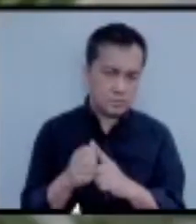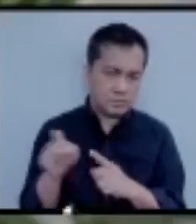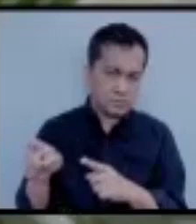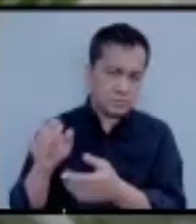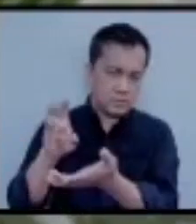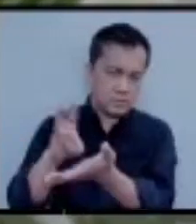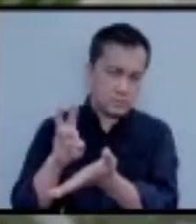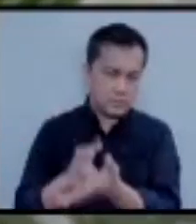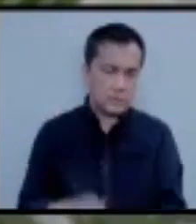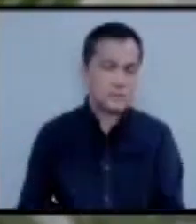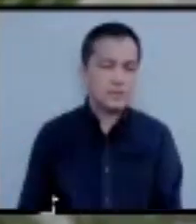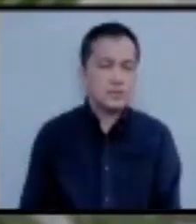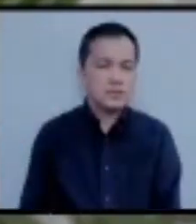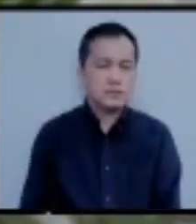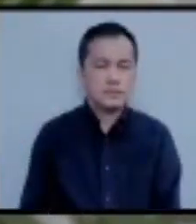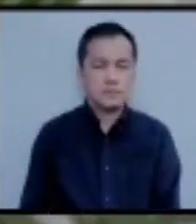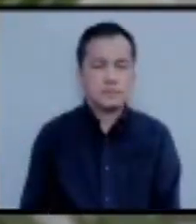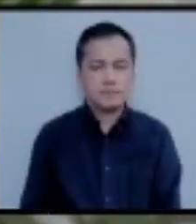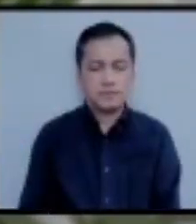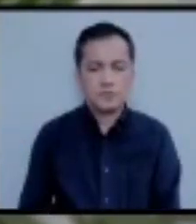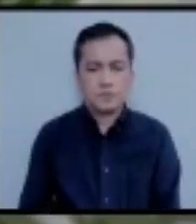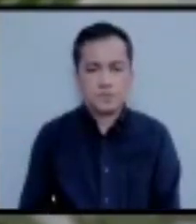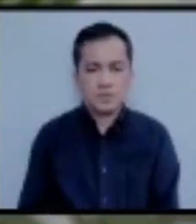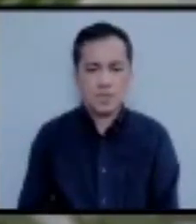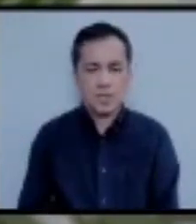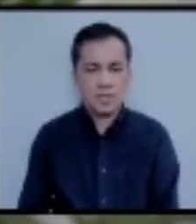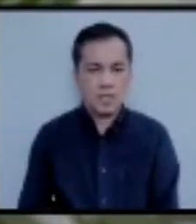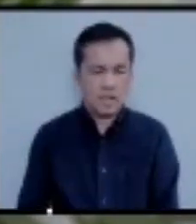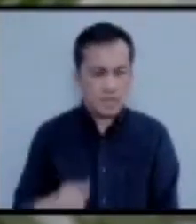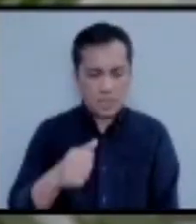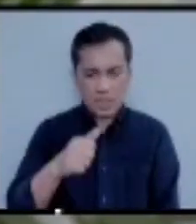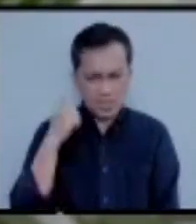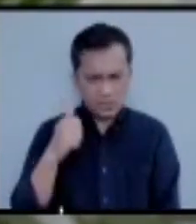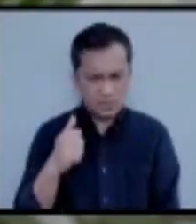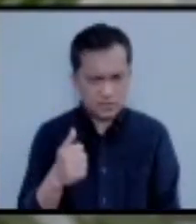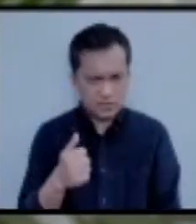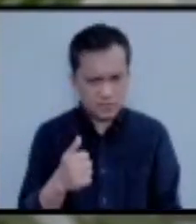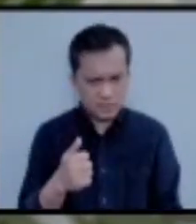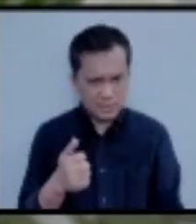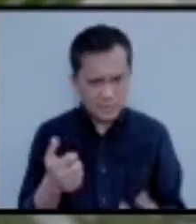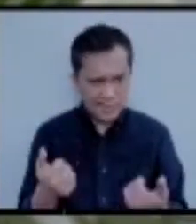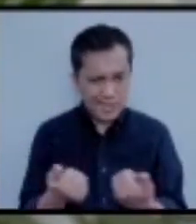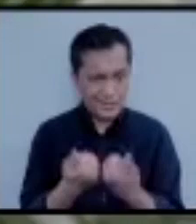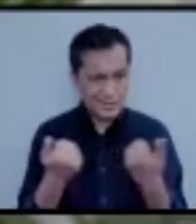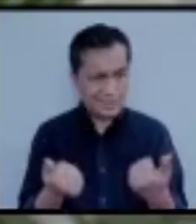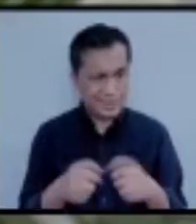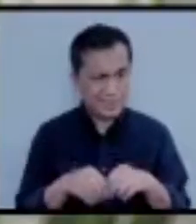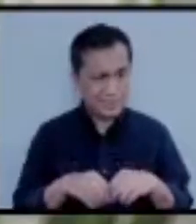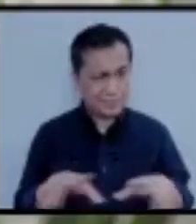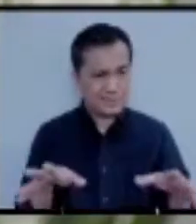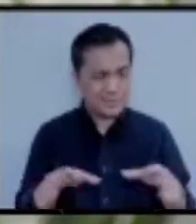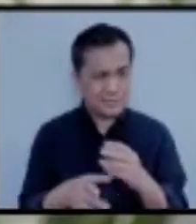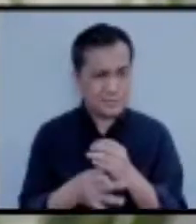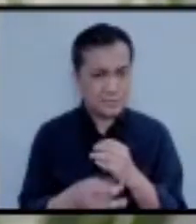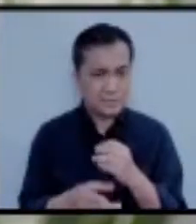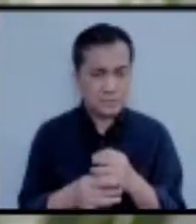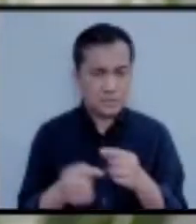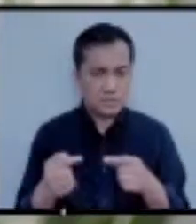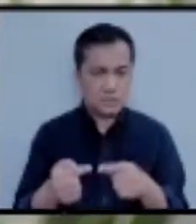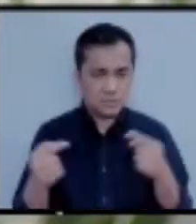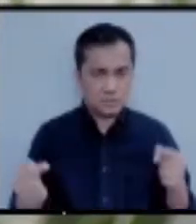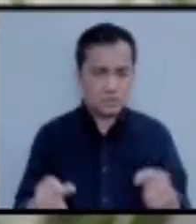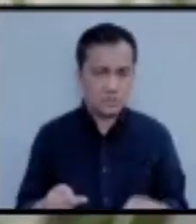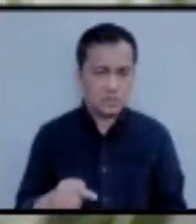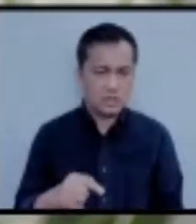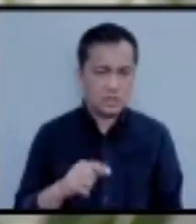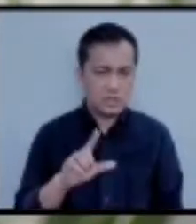We don't want to have any accident and spills. But as in contrast, LNG is